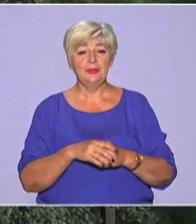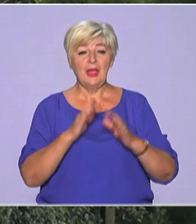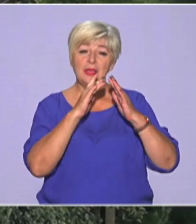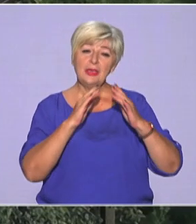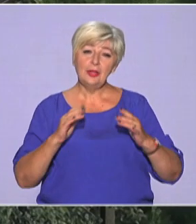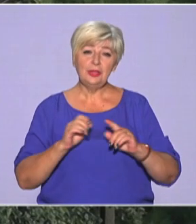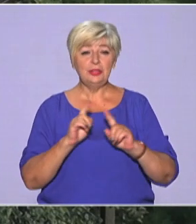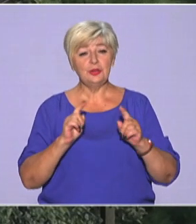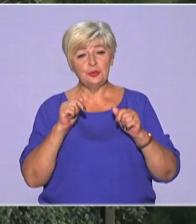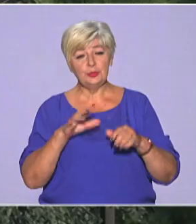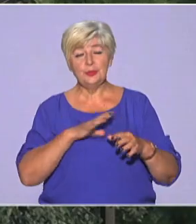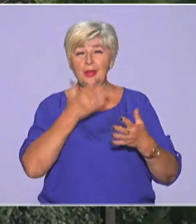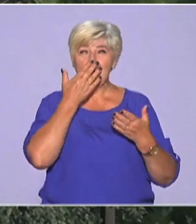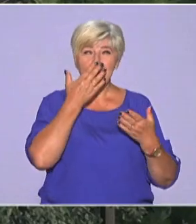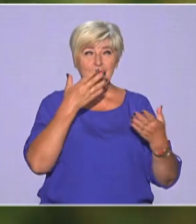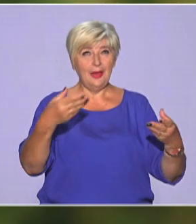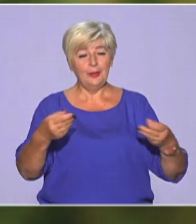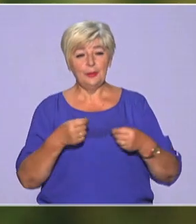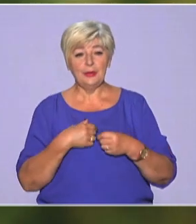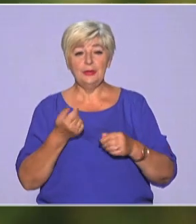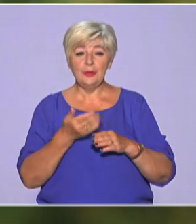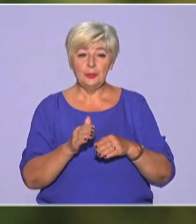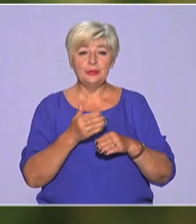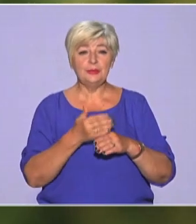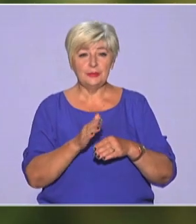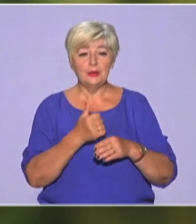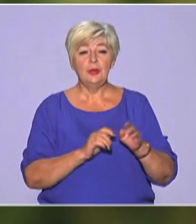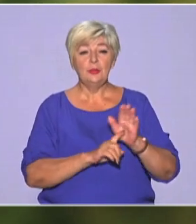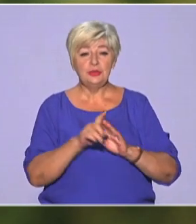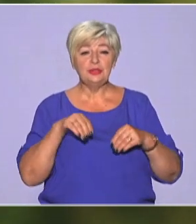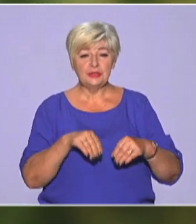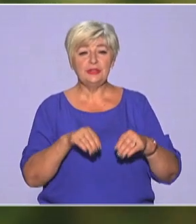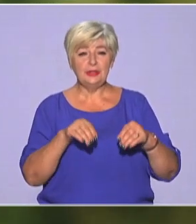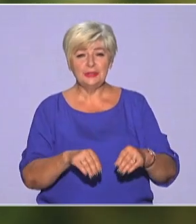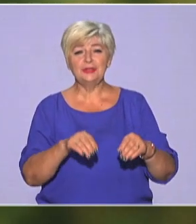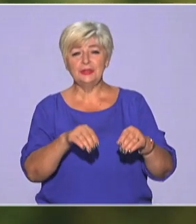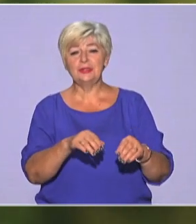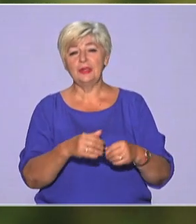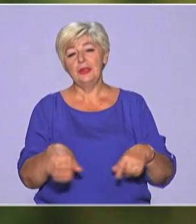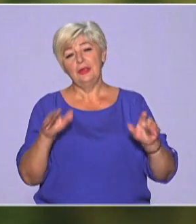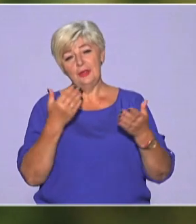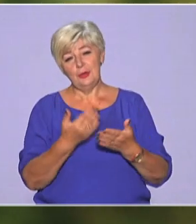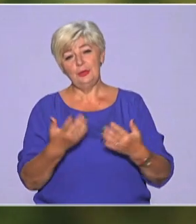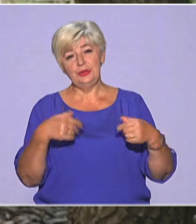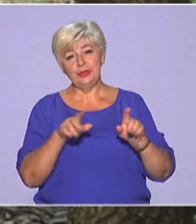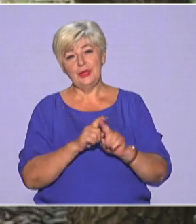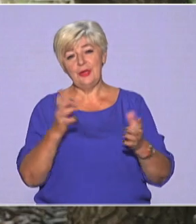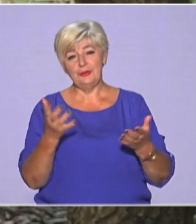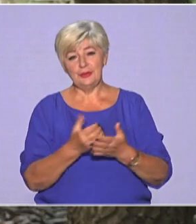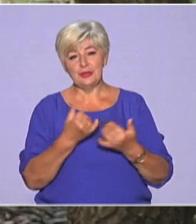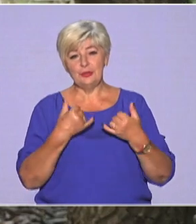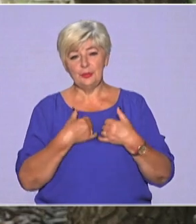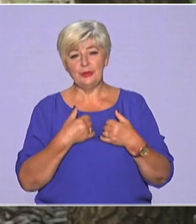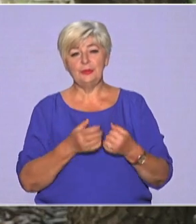ялинки, щоб тут були, щоб цей запах був. І ось я потрошечку почала садити, і ось таке вийшло в мене вже.